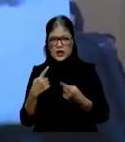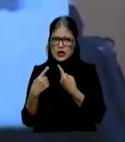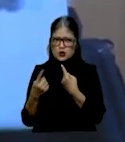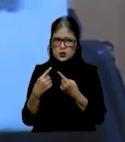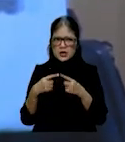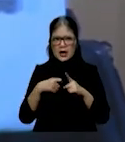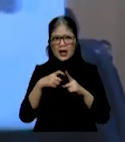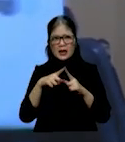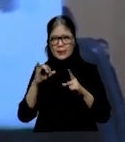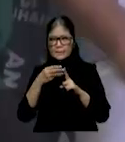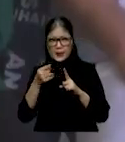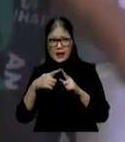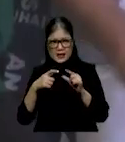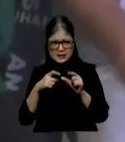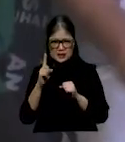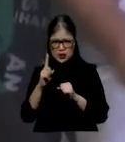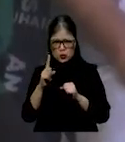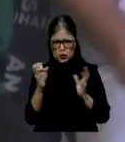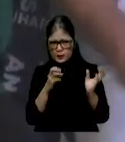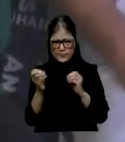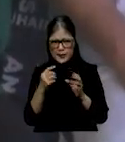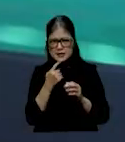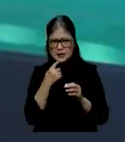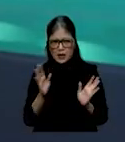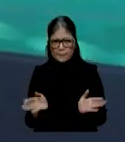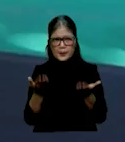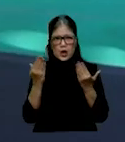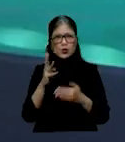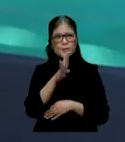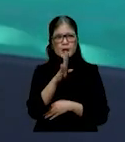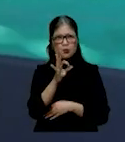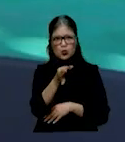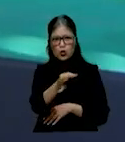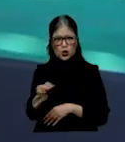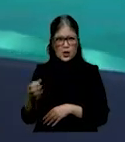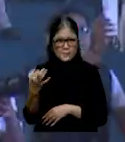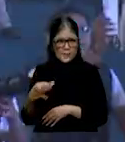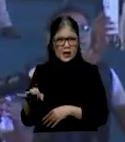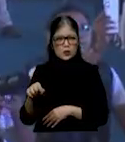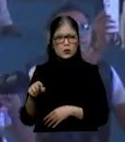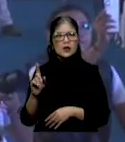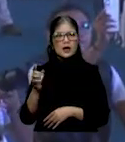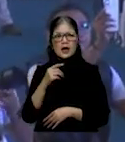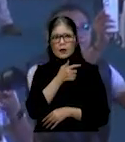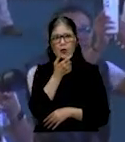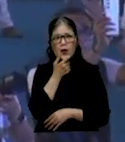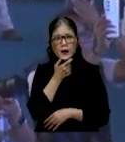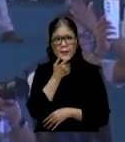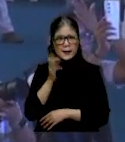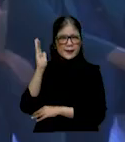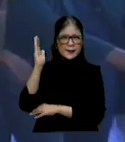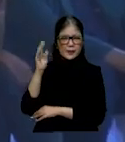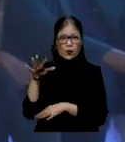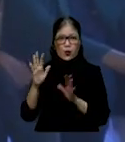satunya membahas rencana pembangunan 40 Kota Baru yang sempat dipaparkan muhimin Iskandar dalam debat kedua pada